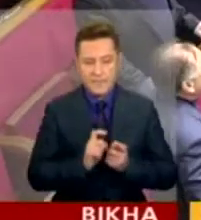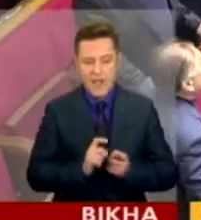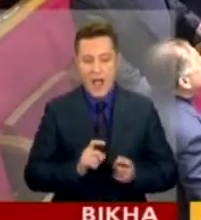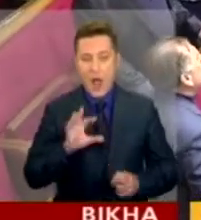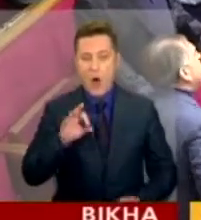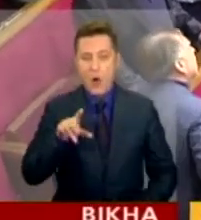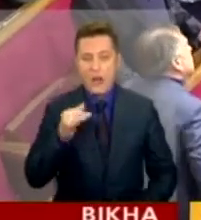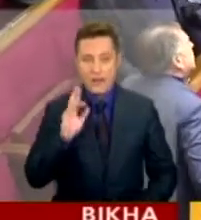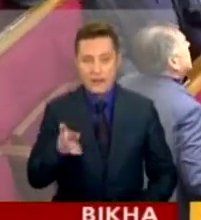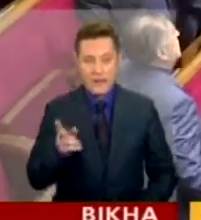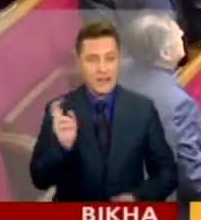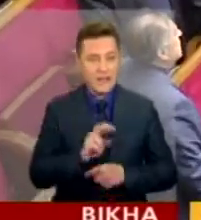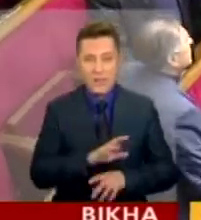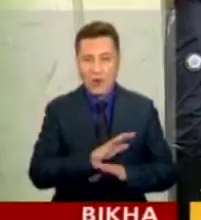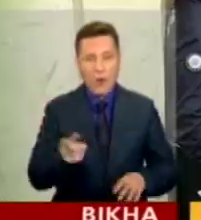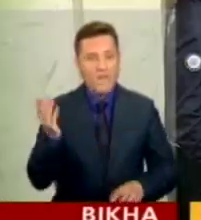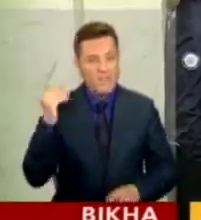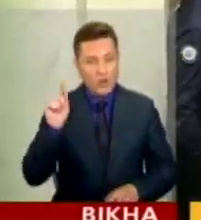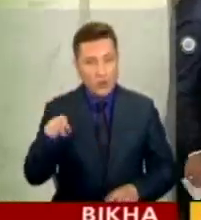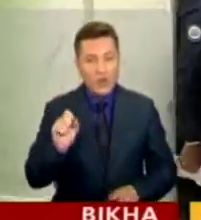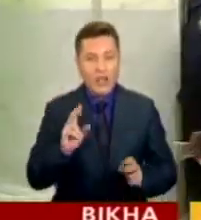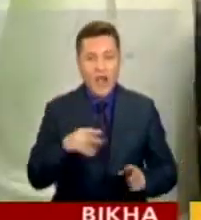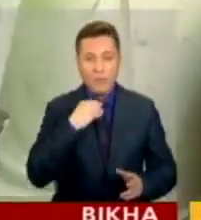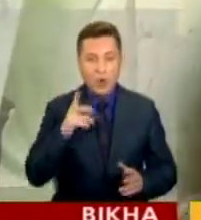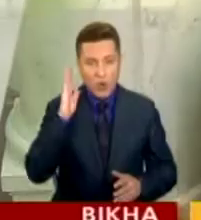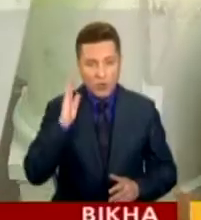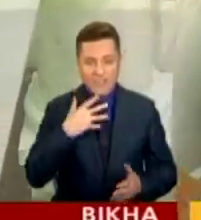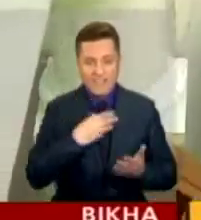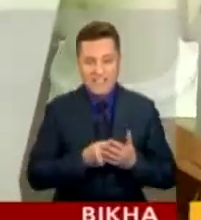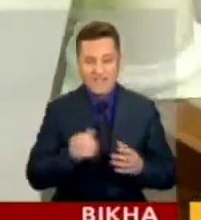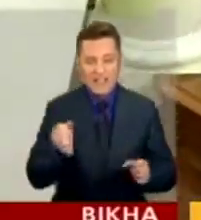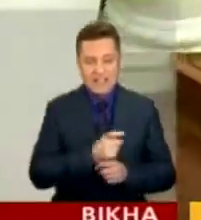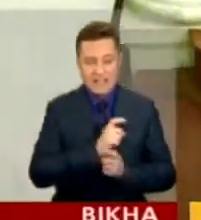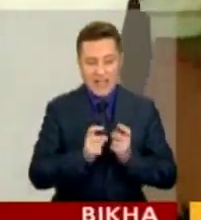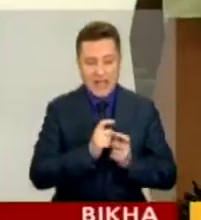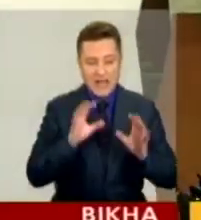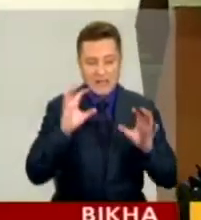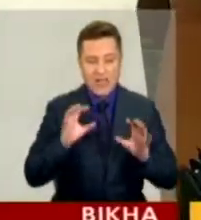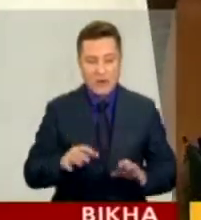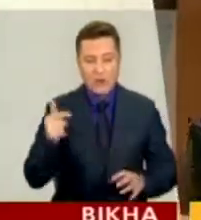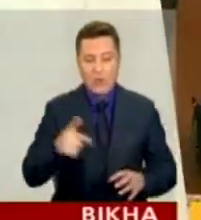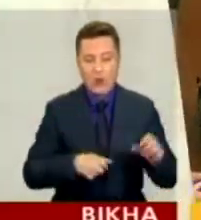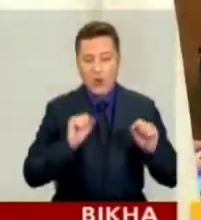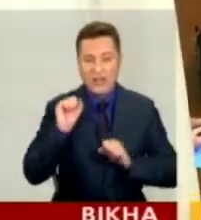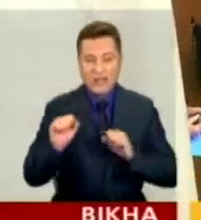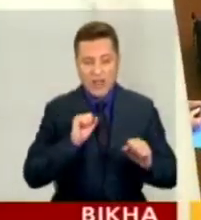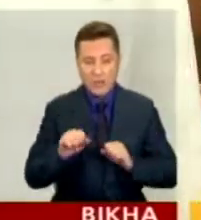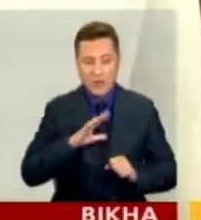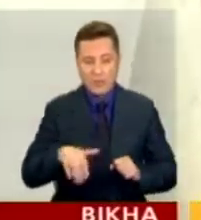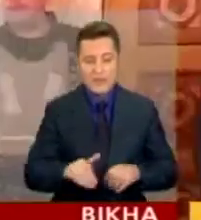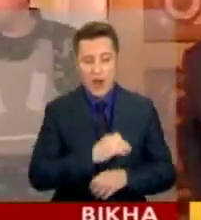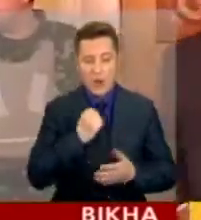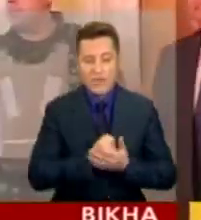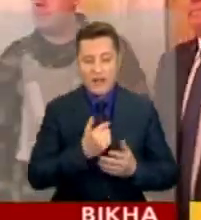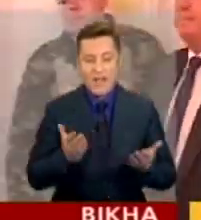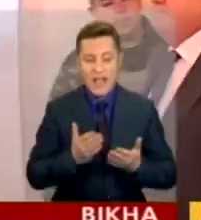Олійник не приходив до сесійної зали відтоді, як проголосував за свої таки скандальні закони про диктатуру, після ухвалення яких на Майдані